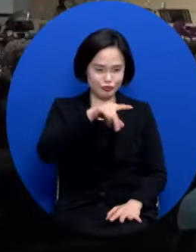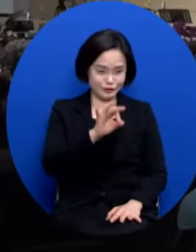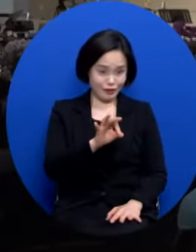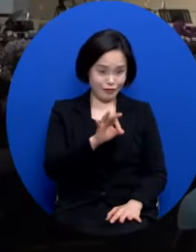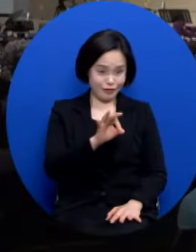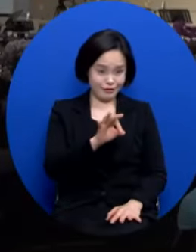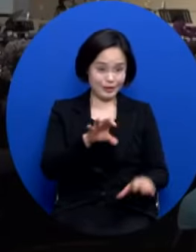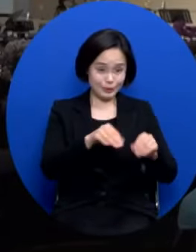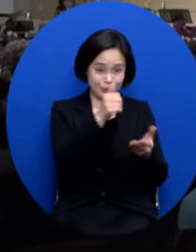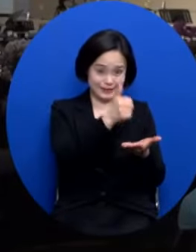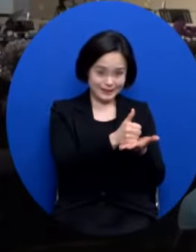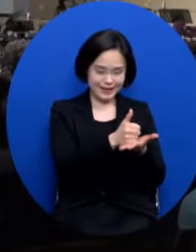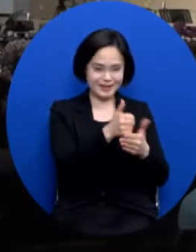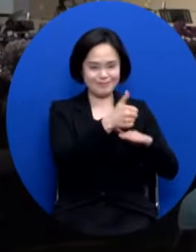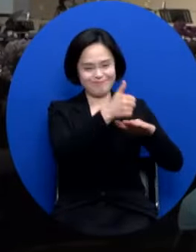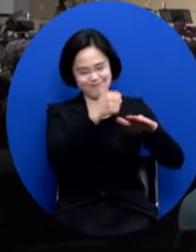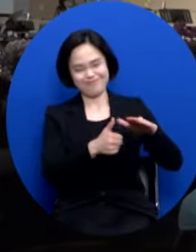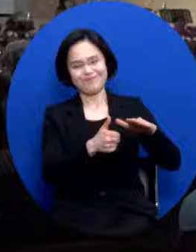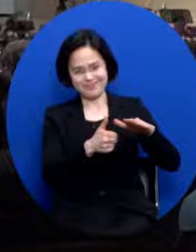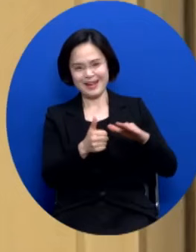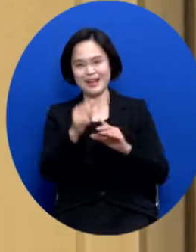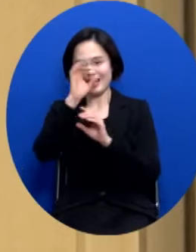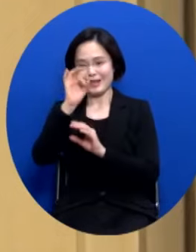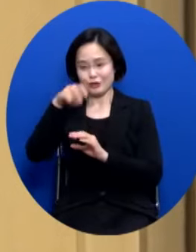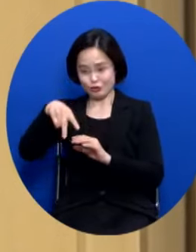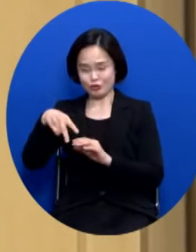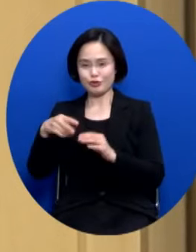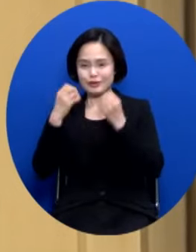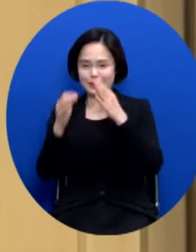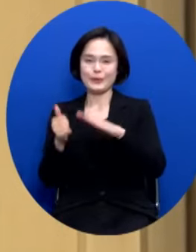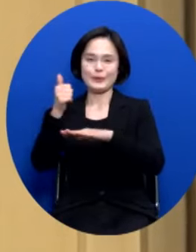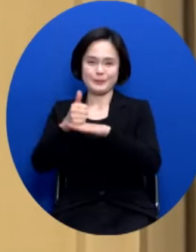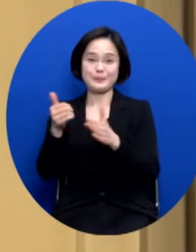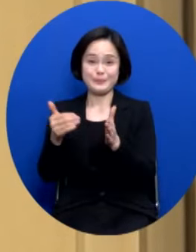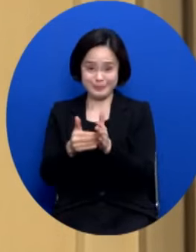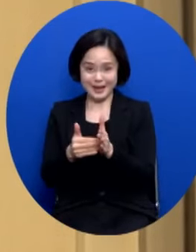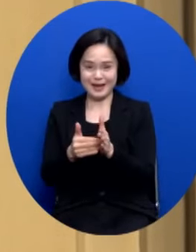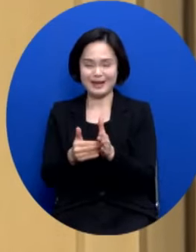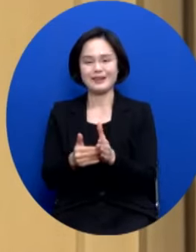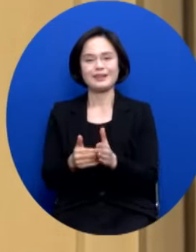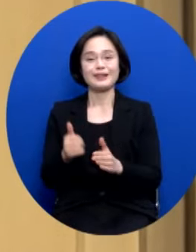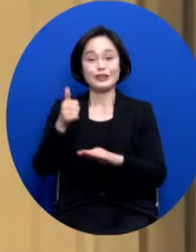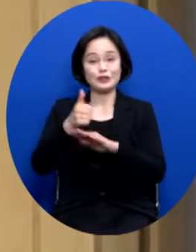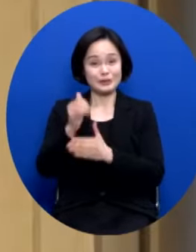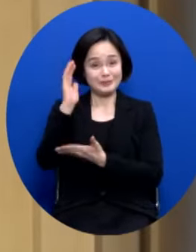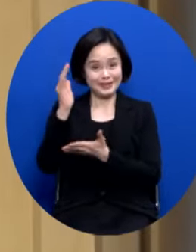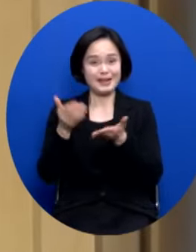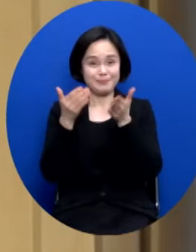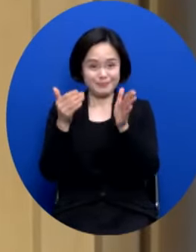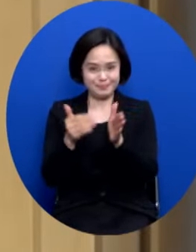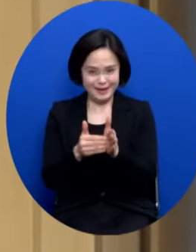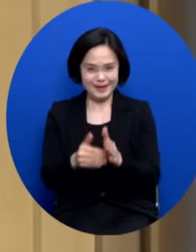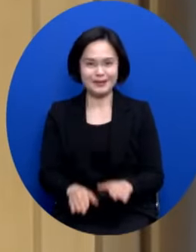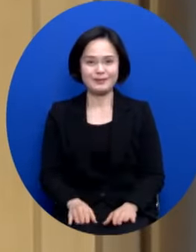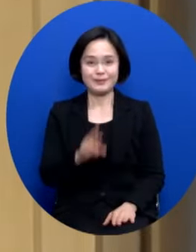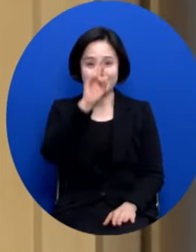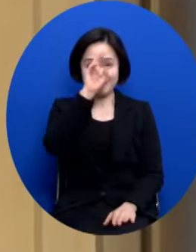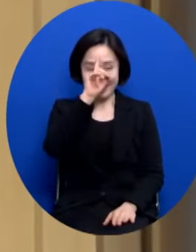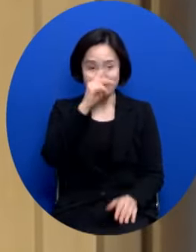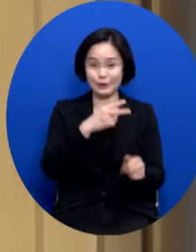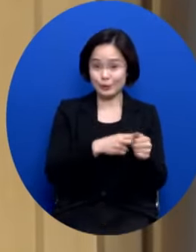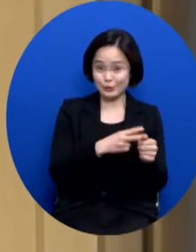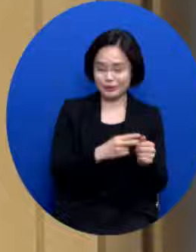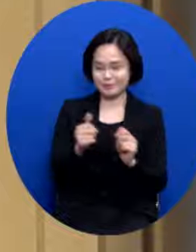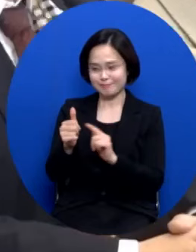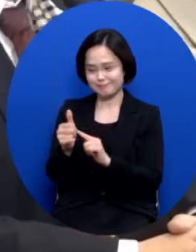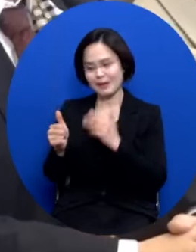임계됐다고 선포했습니다. 이어 유경동 신임 총장이 취임사를 전했으며 연세대 박영신 명예교수가 신임 총장에게 드리는